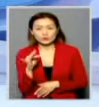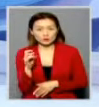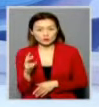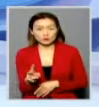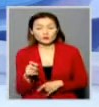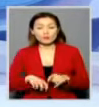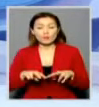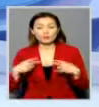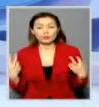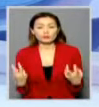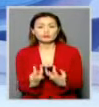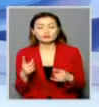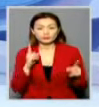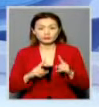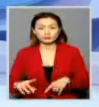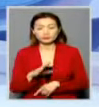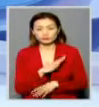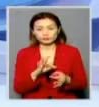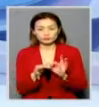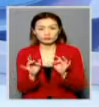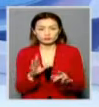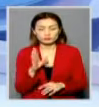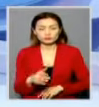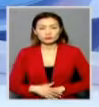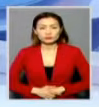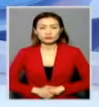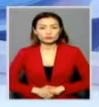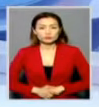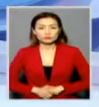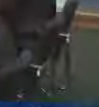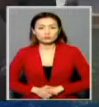партиясы бақылау комиссиясының отырысы өтті. Толығырақ келесі бейнесюжетте.